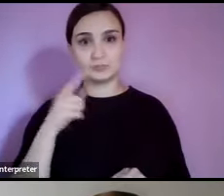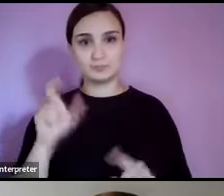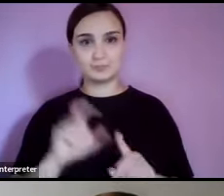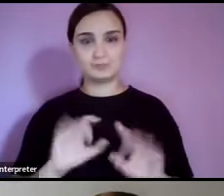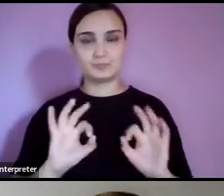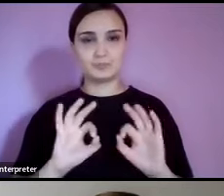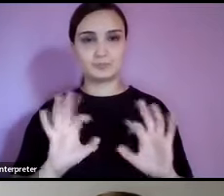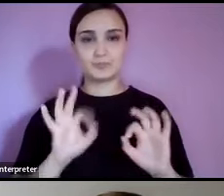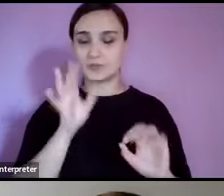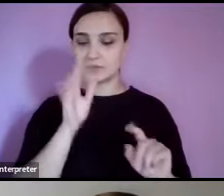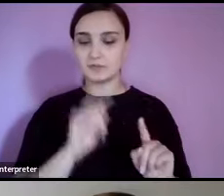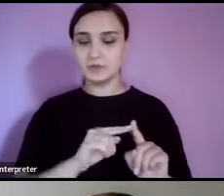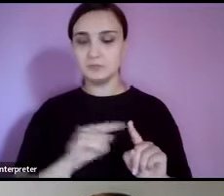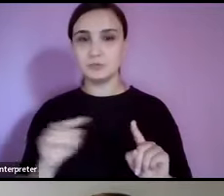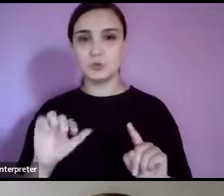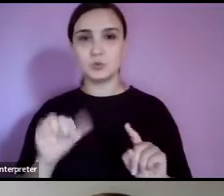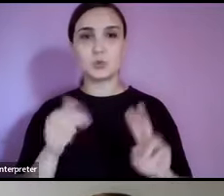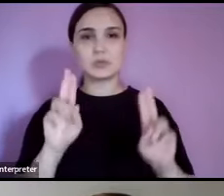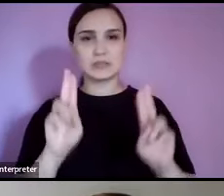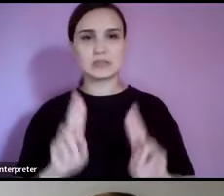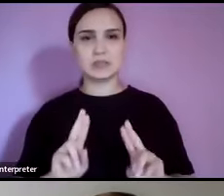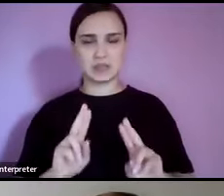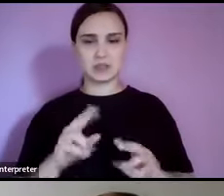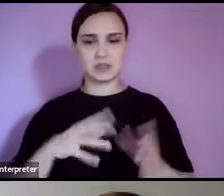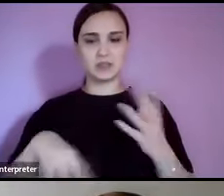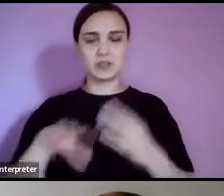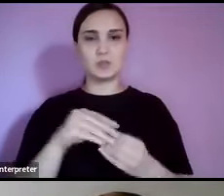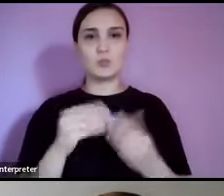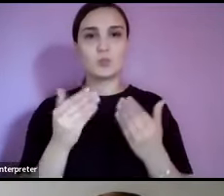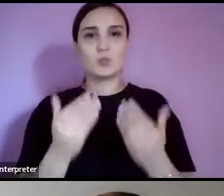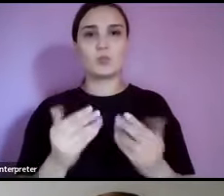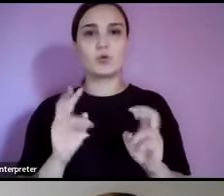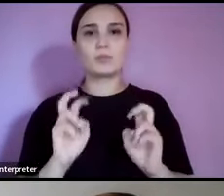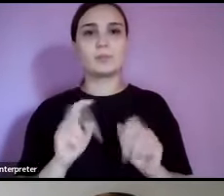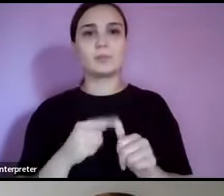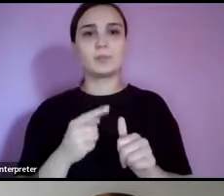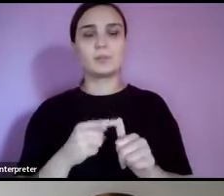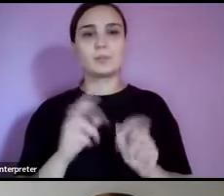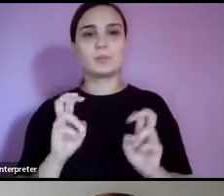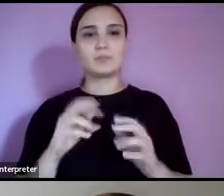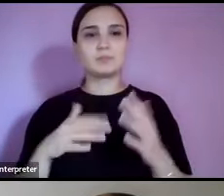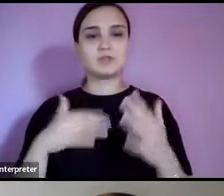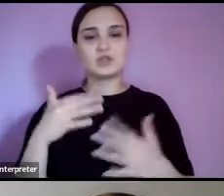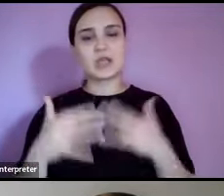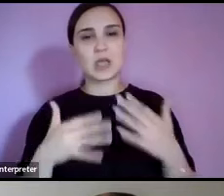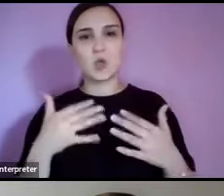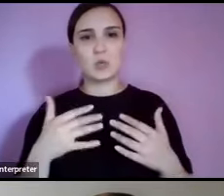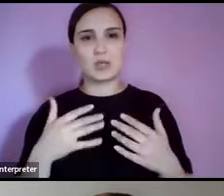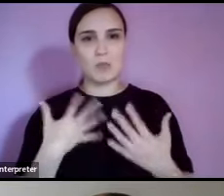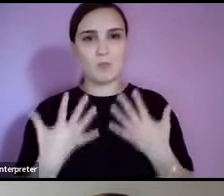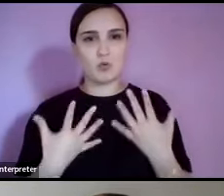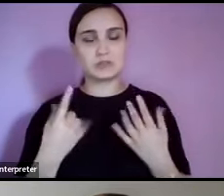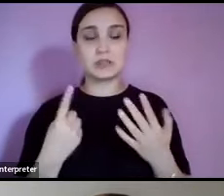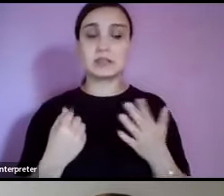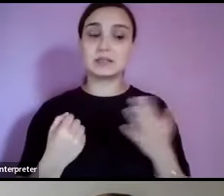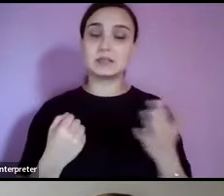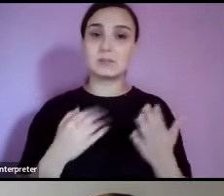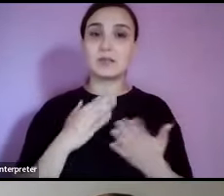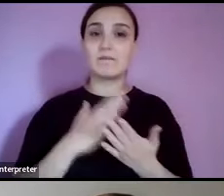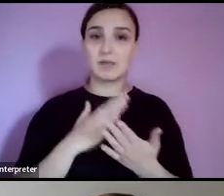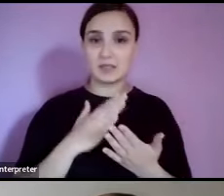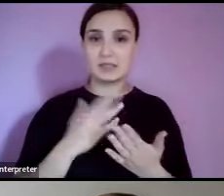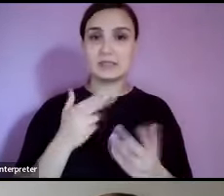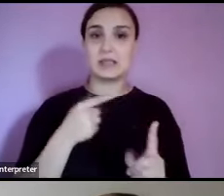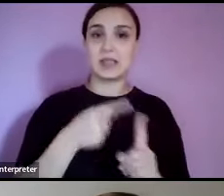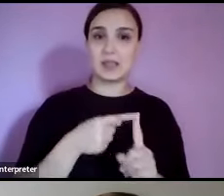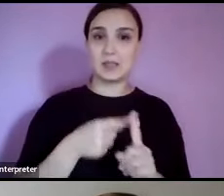ეს პერიოდი, როგორც წესი, უმეტესობისთვის ხასიათდება ესეთი ეგრეთ წოდებული შერეული ემოციებით. ერთი მხრივ ეს არის, რა თქმა უნდა,